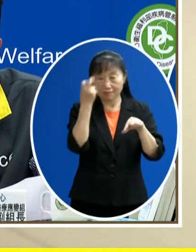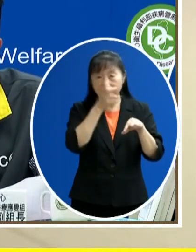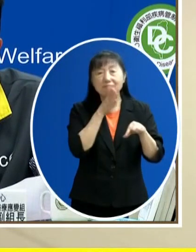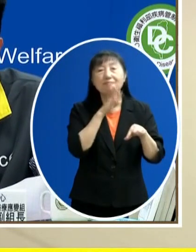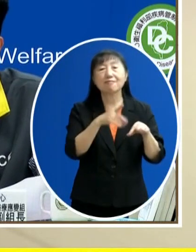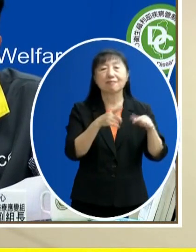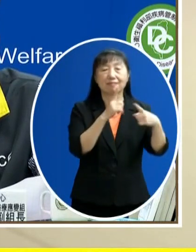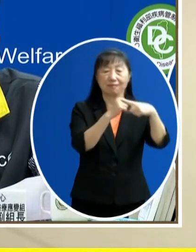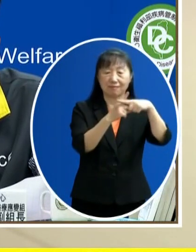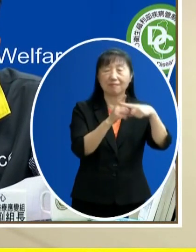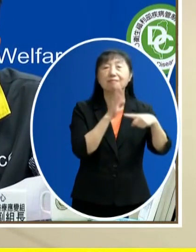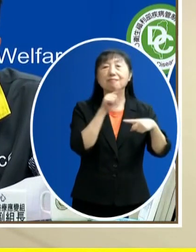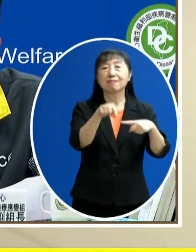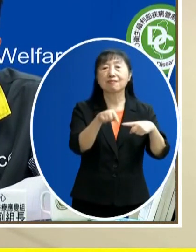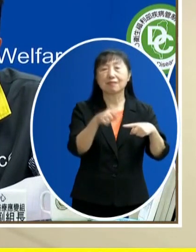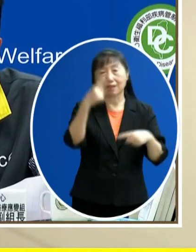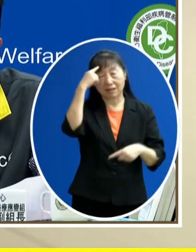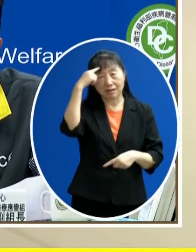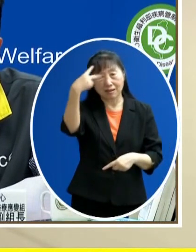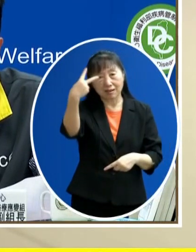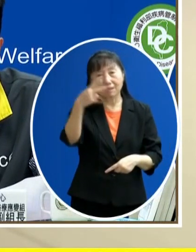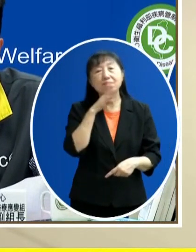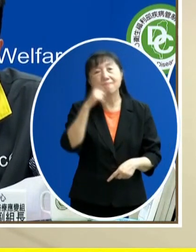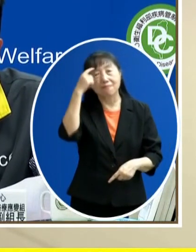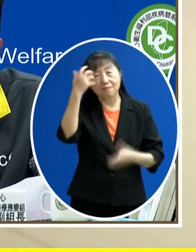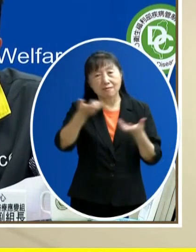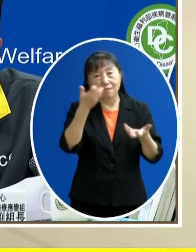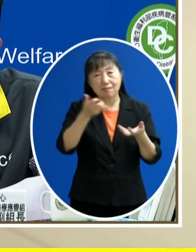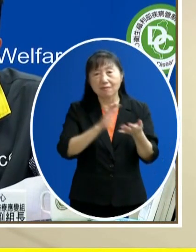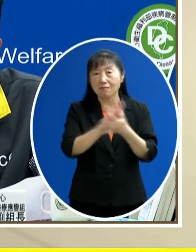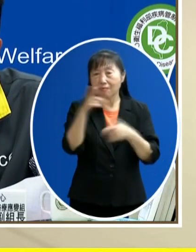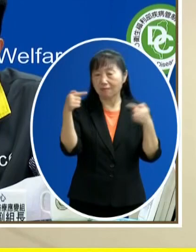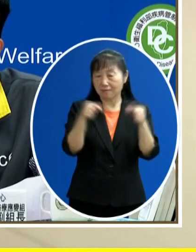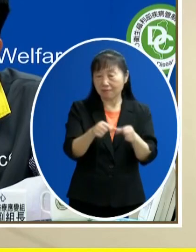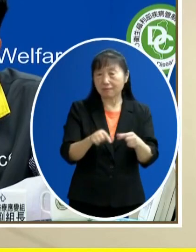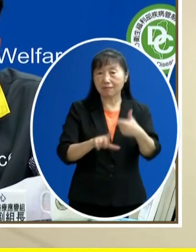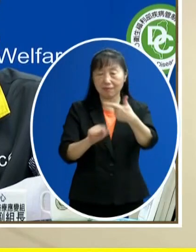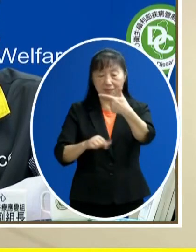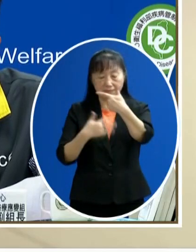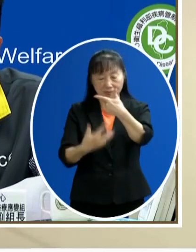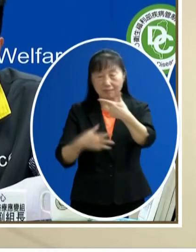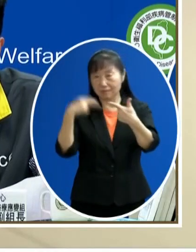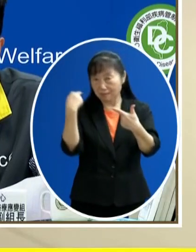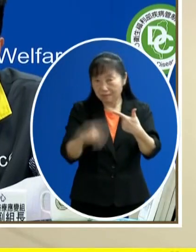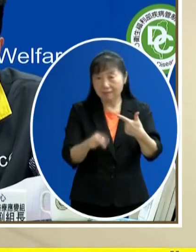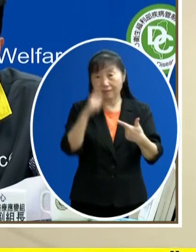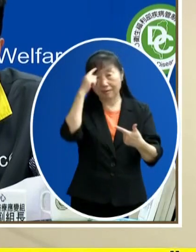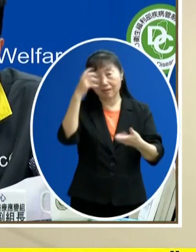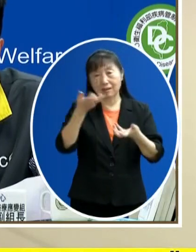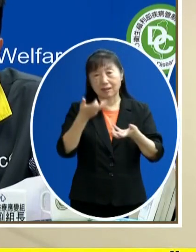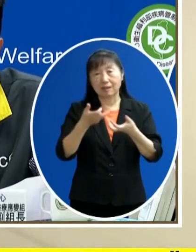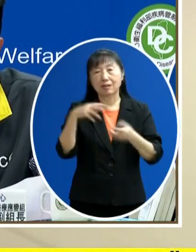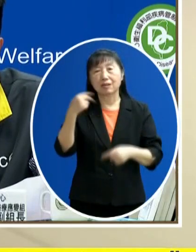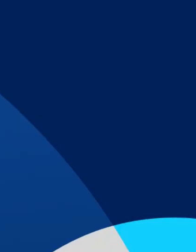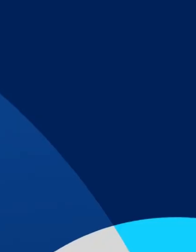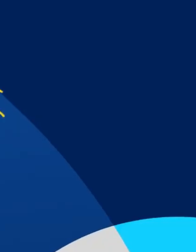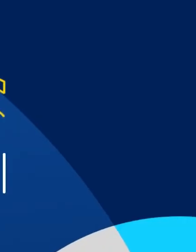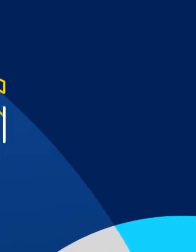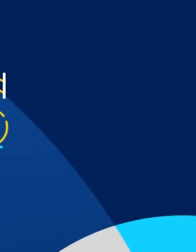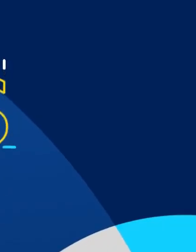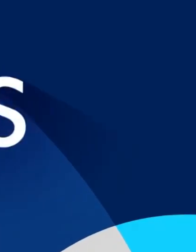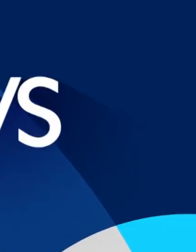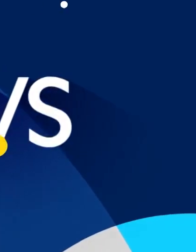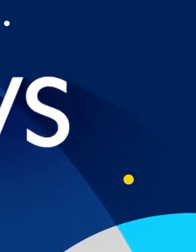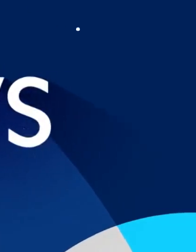军 那 突 当 起 时 出来开记 今 者 天 会 发 哦。 烧的 那他 症 也 状 强 跟 调 今天 呢， 在就 南部 特 还在 医院 高 挂 原 号， 期， 不过 那 在 未来 六 一 月 到 八 两 号 个礼 喉咙 拜 痛、 都会 颈 是观察 部 重点。